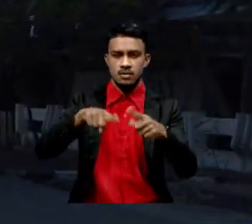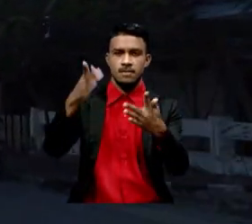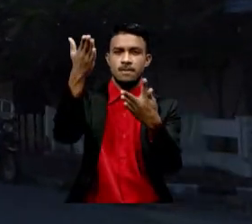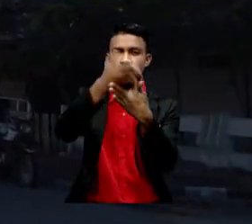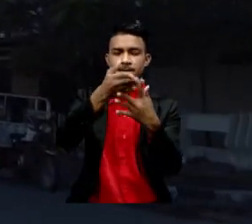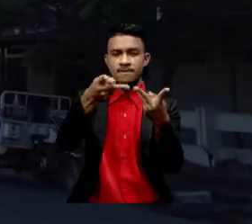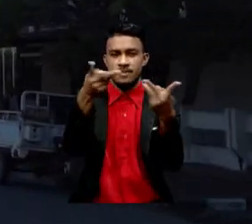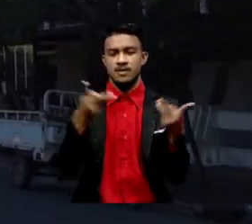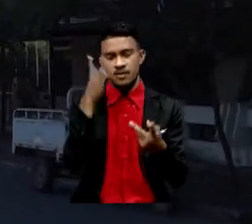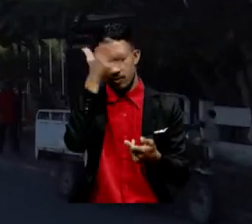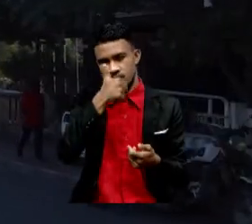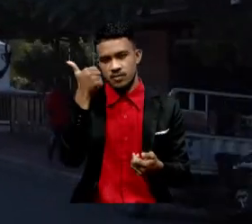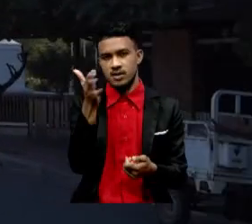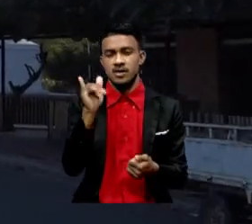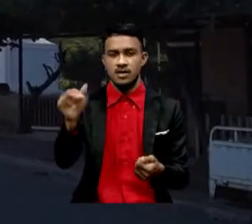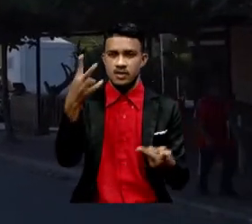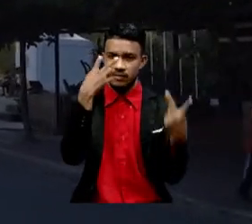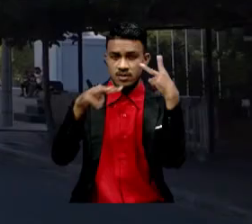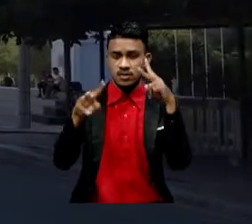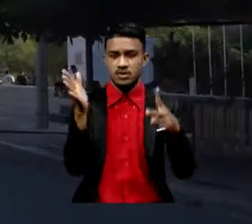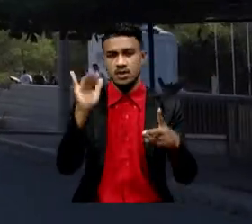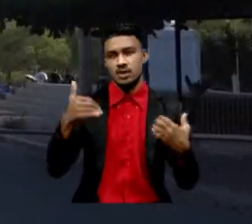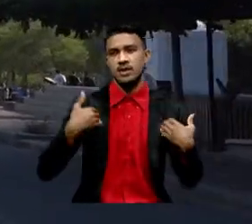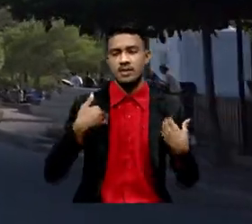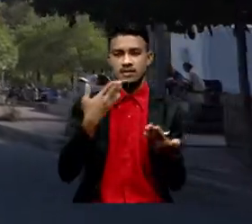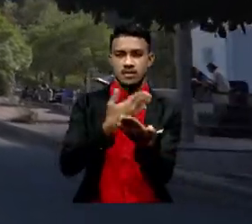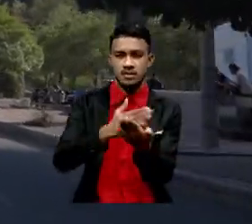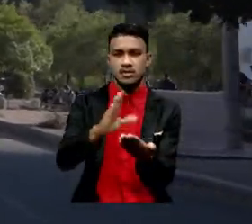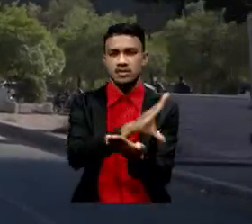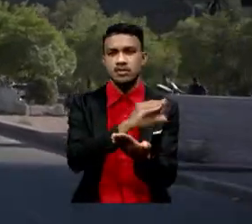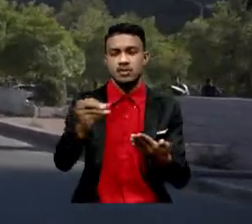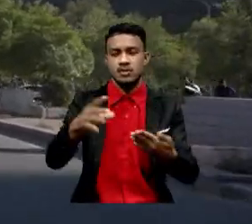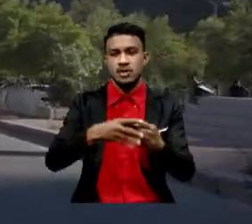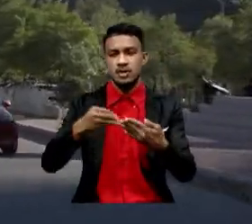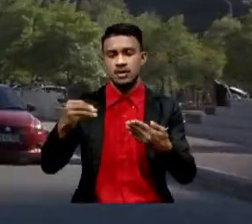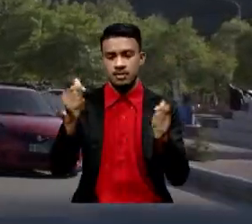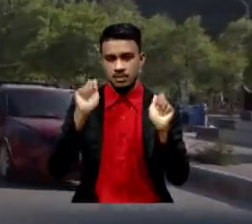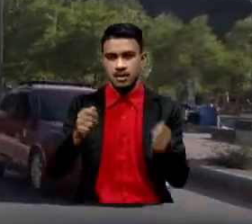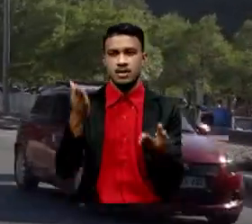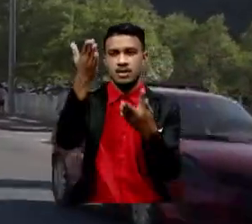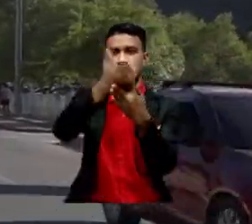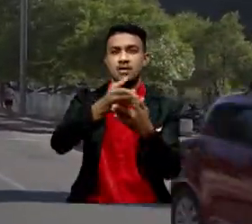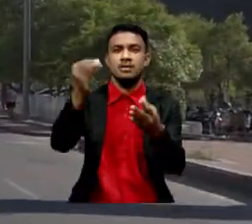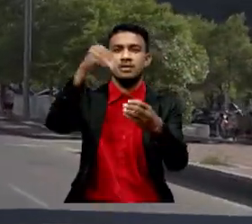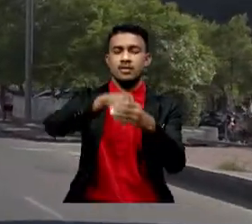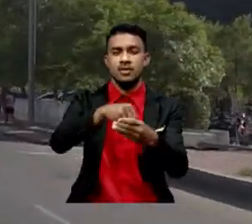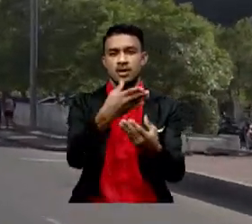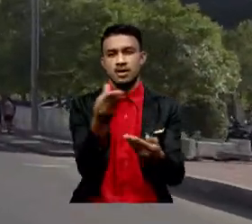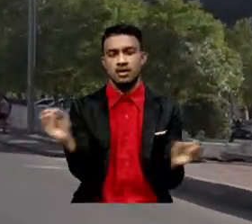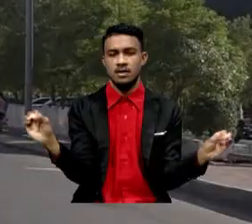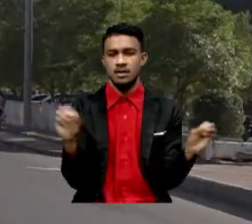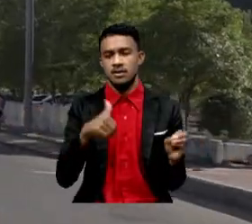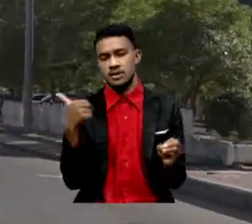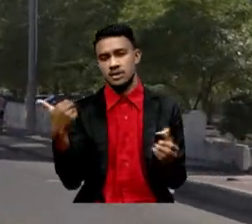ida, visitor sira sai sosa tiketi ihe dalan tama. Hafoi bele acesso to ihe laran. Laos det